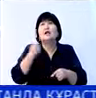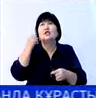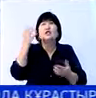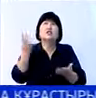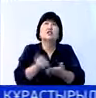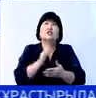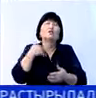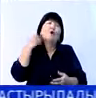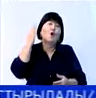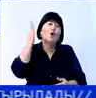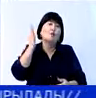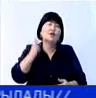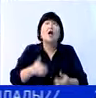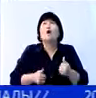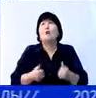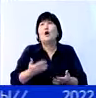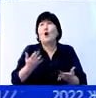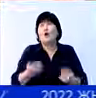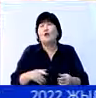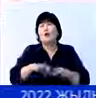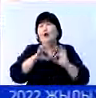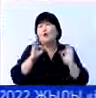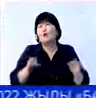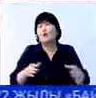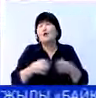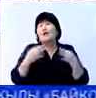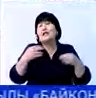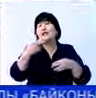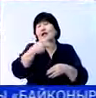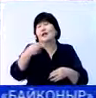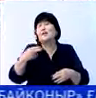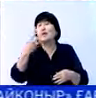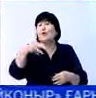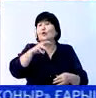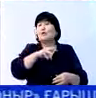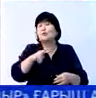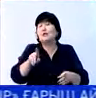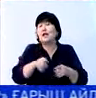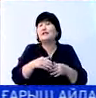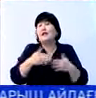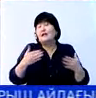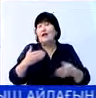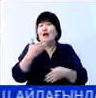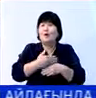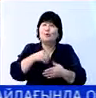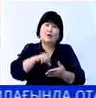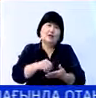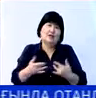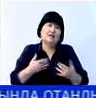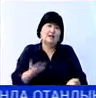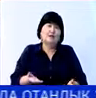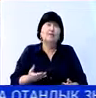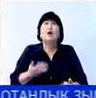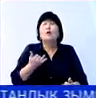деп үміттенемін. Байқау талаптары бойынша өнер ұжымдары еркін тақырыпта 30 минуттан аспайтын қойылымдарды сахналады. Бұл